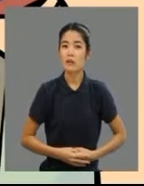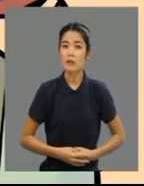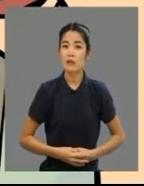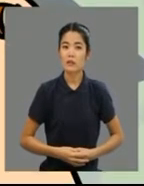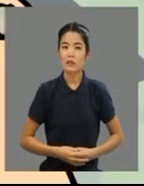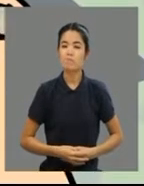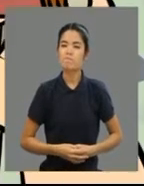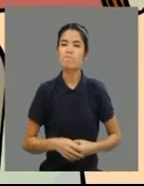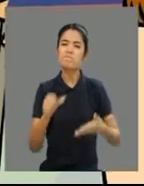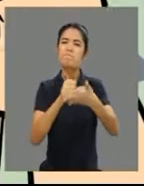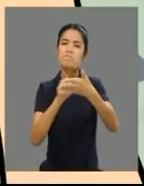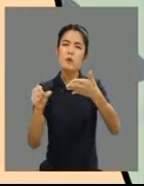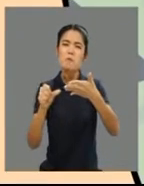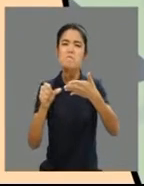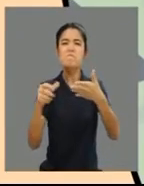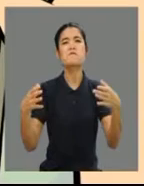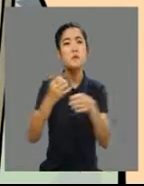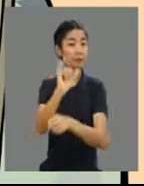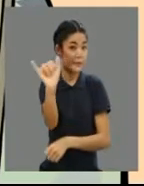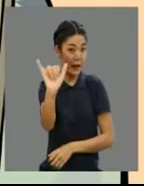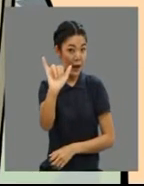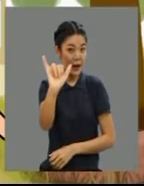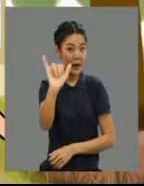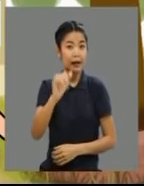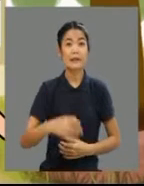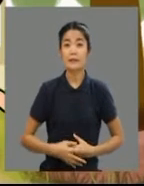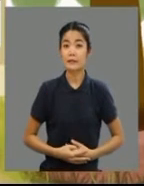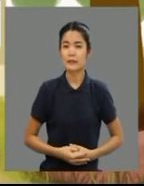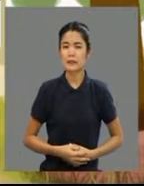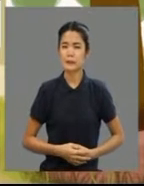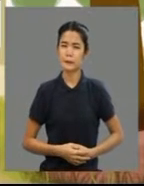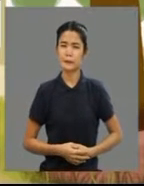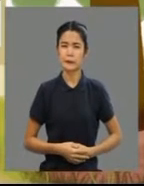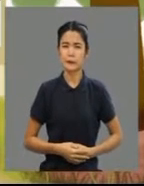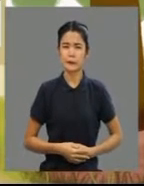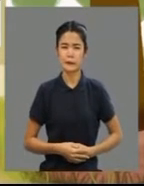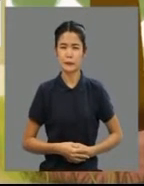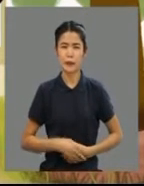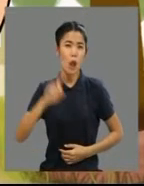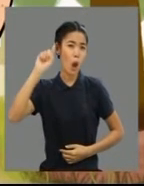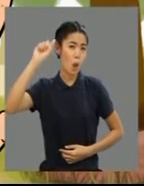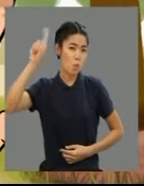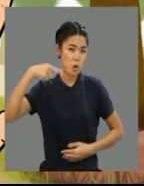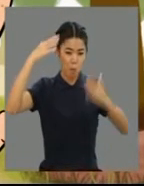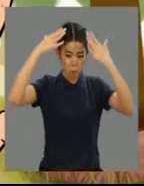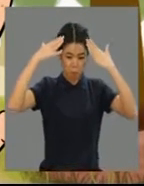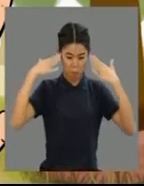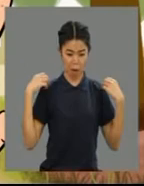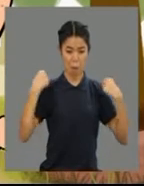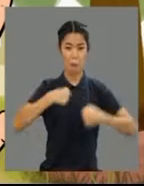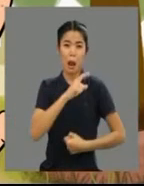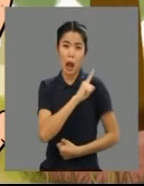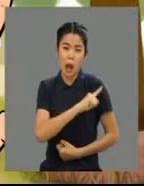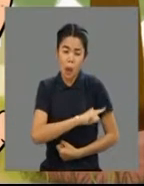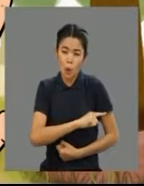งั้นข้อนี้ก็ยังสรุปไม่ได้สินะ เฮ้ยแต่เรื่องผู้หญิงผมยาวชุดขาวอ่ะ